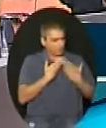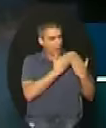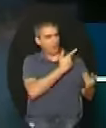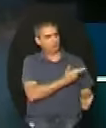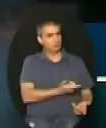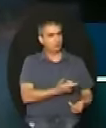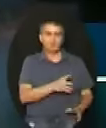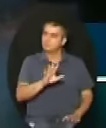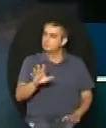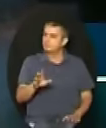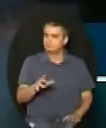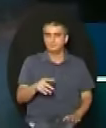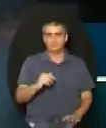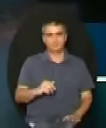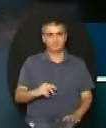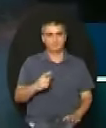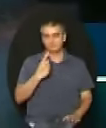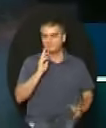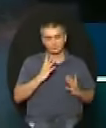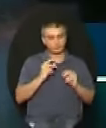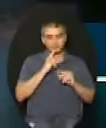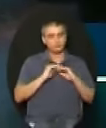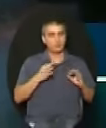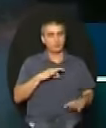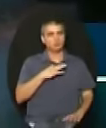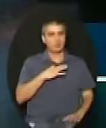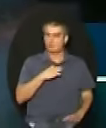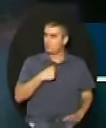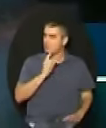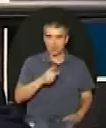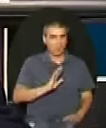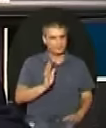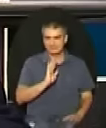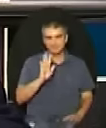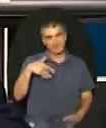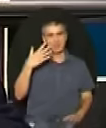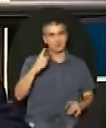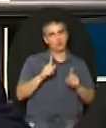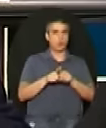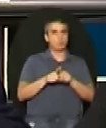נכון, אנחנו יודעים להתמודד. בואו, אנחנו עומדים לעזור לכם. אנחנו נסייע בדרכים השקטות שלנו. אנחנו לא צריכים להיות